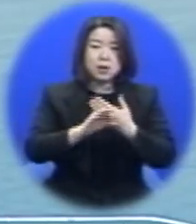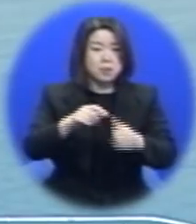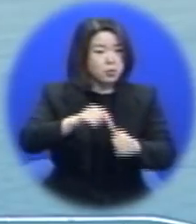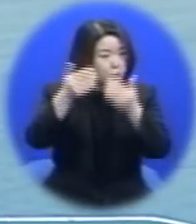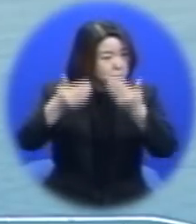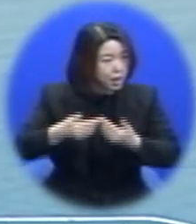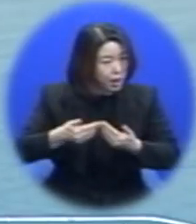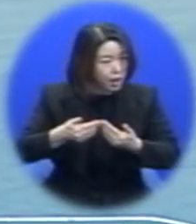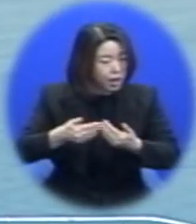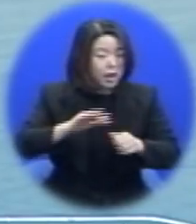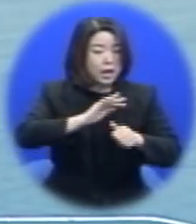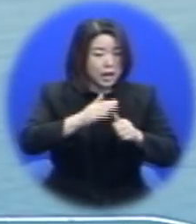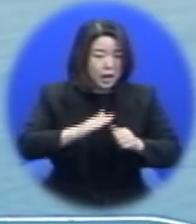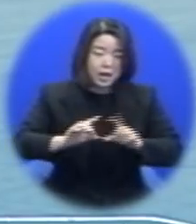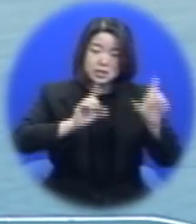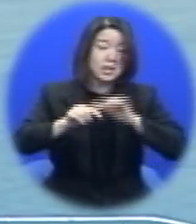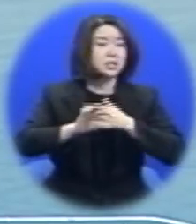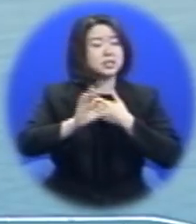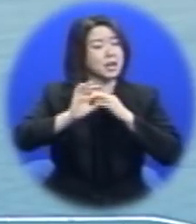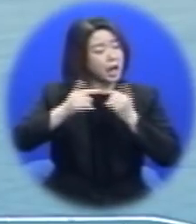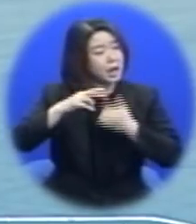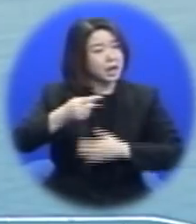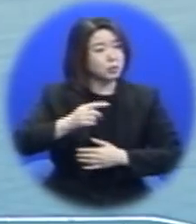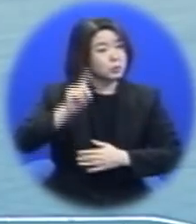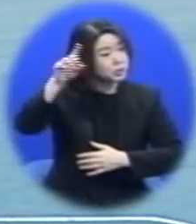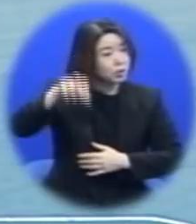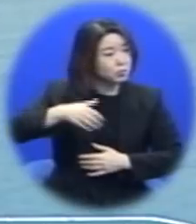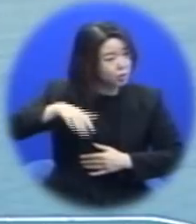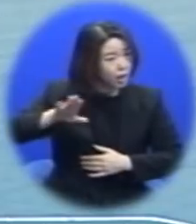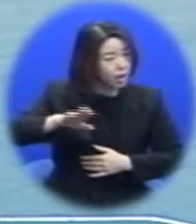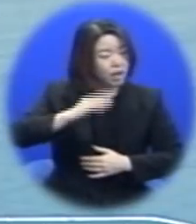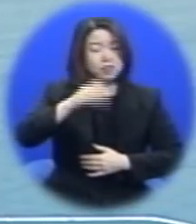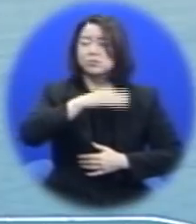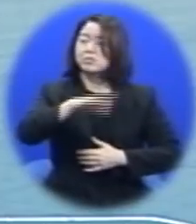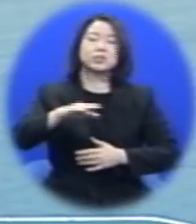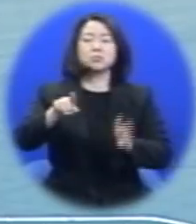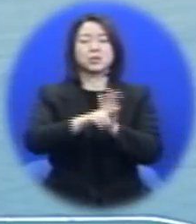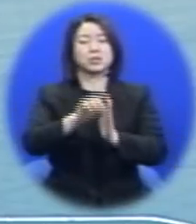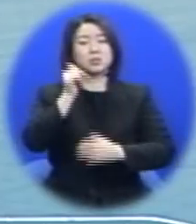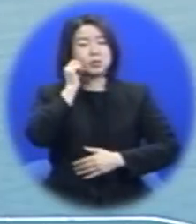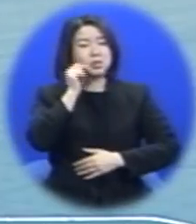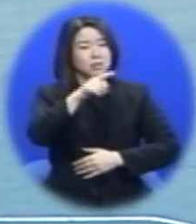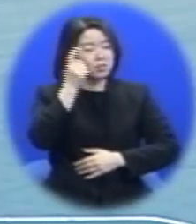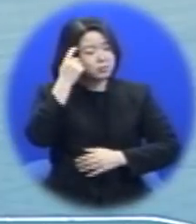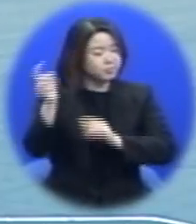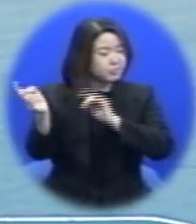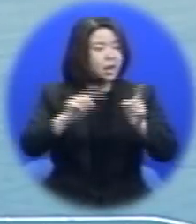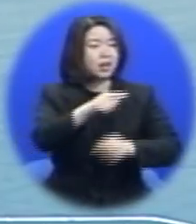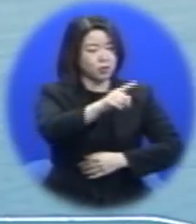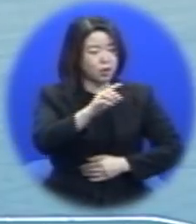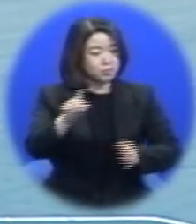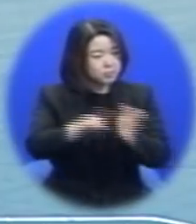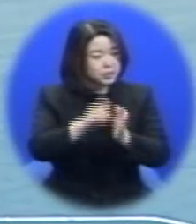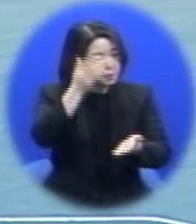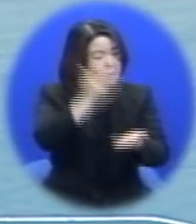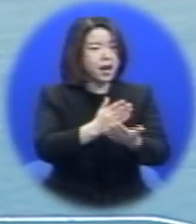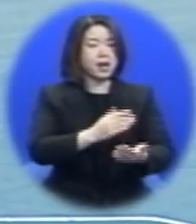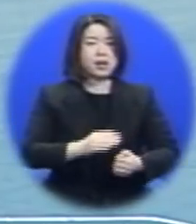살지 않아도 천국에 간다고? 절대로 못 믿어. 정신 차려. 너도 절대로 믿어서는 안